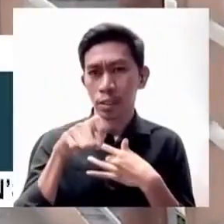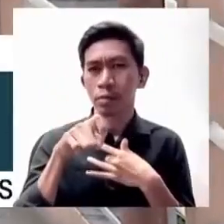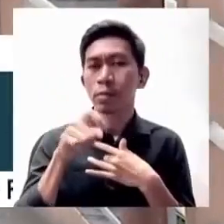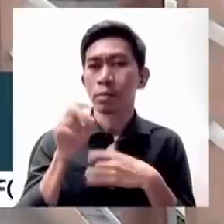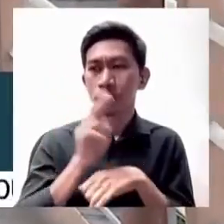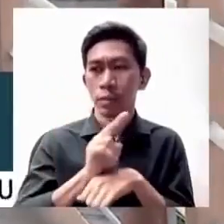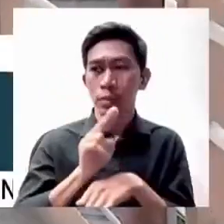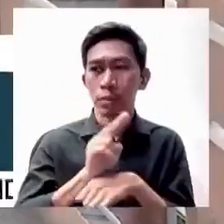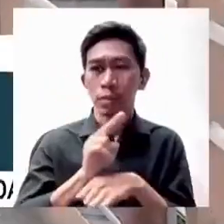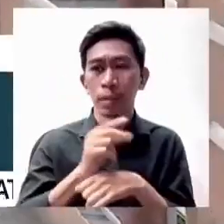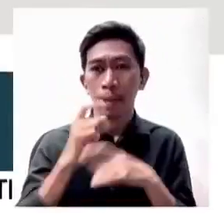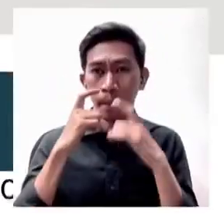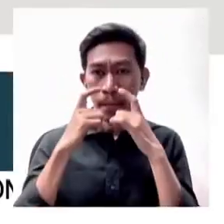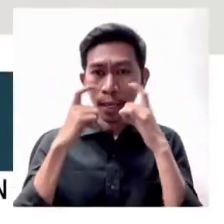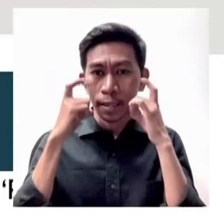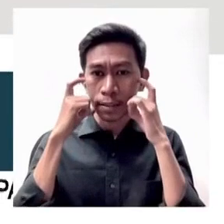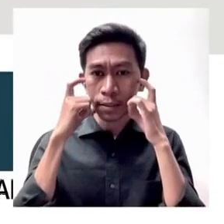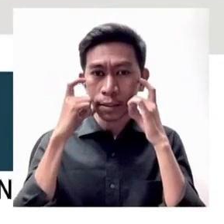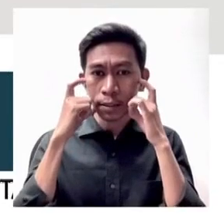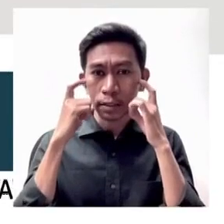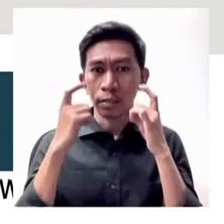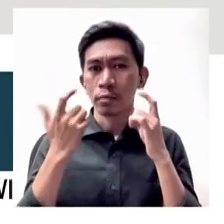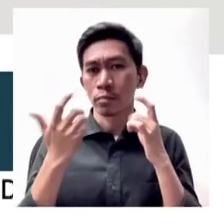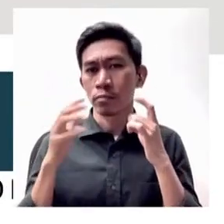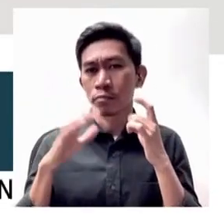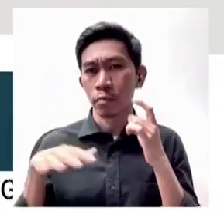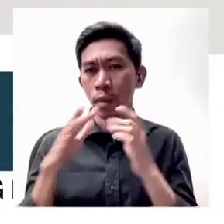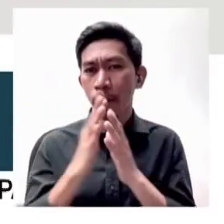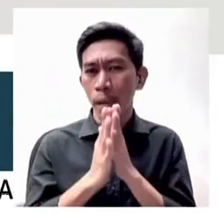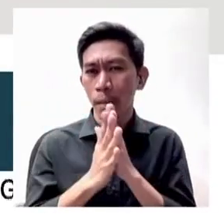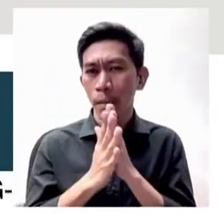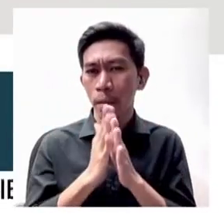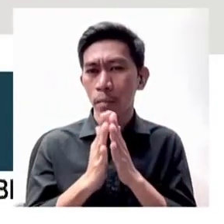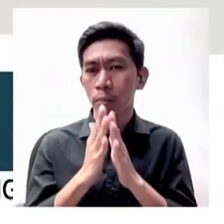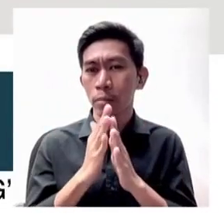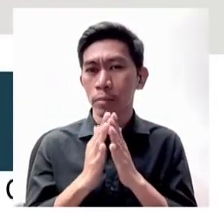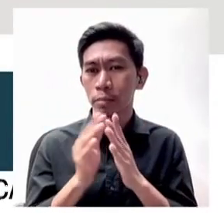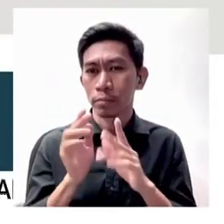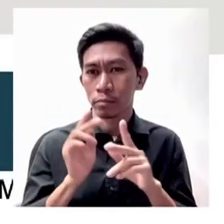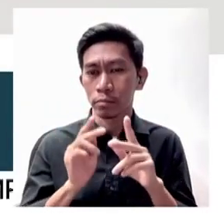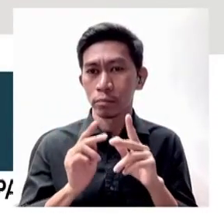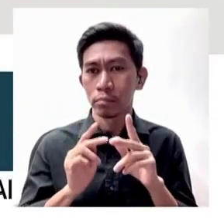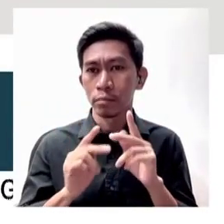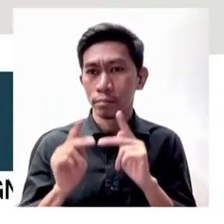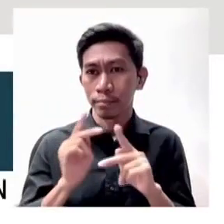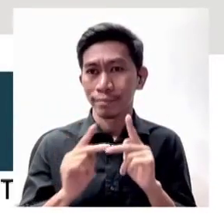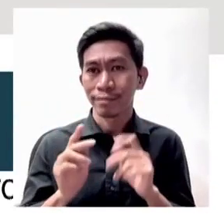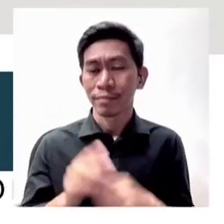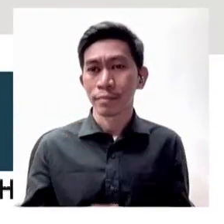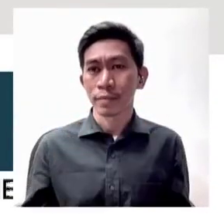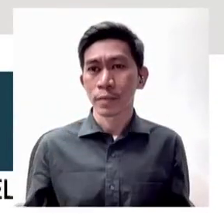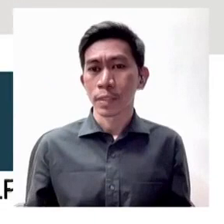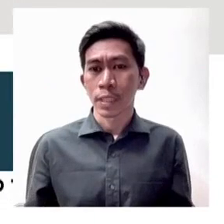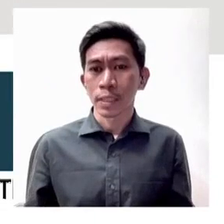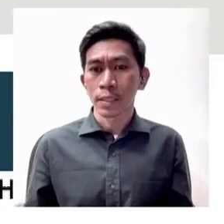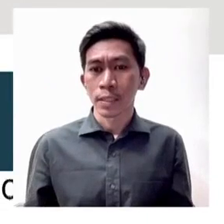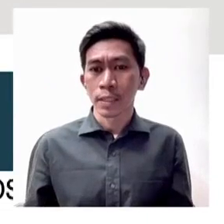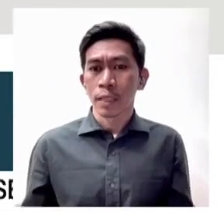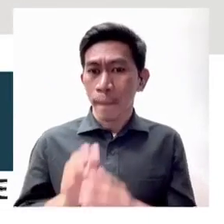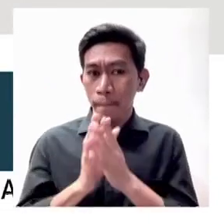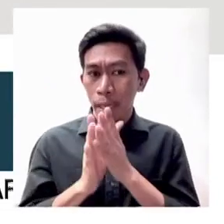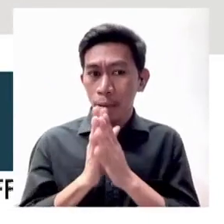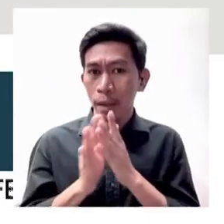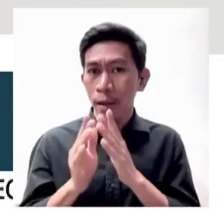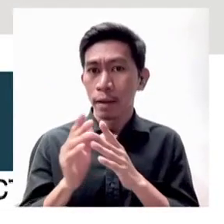places. Hindi lang naman COVID yung gusto nating iwasan, pati yung mga influenza-like illness na sinasabi nila na may